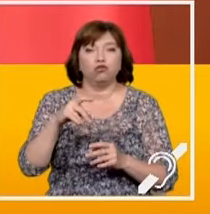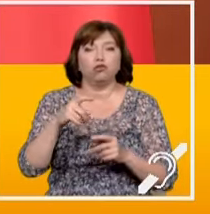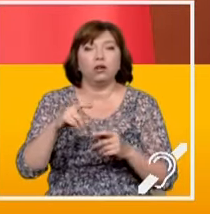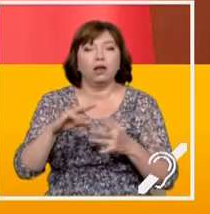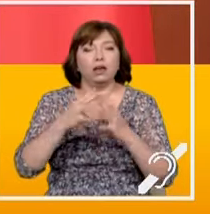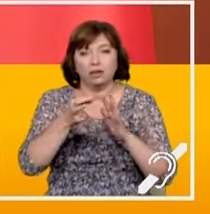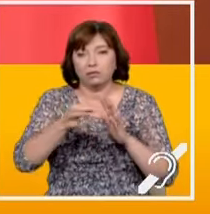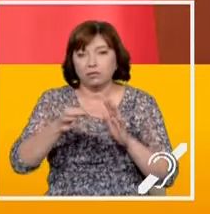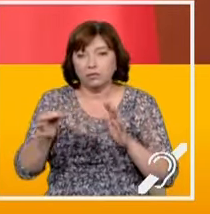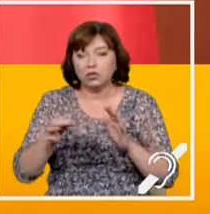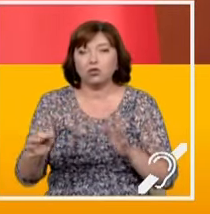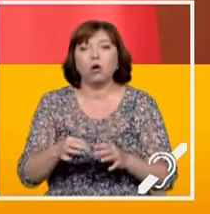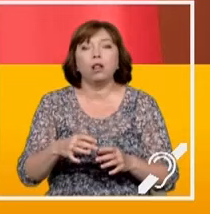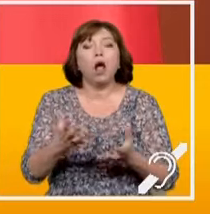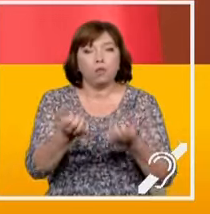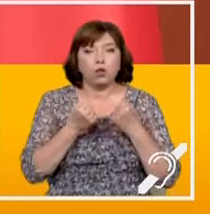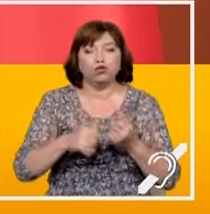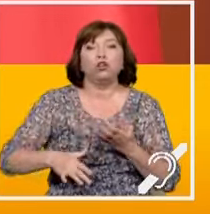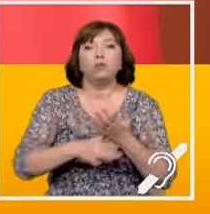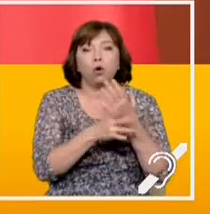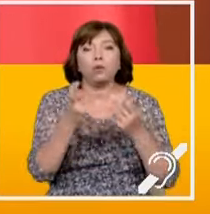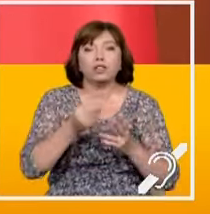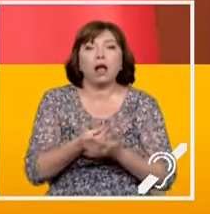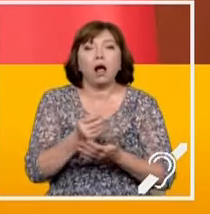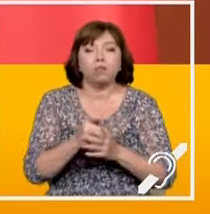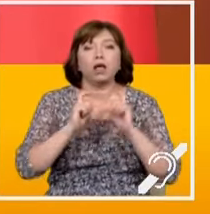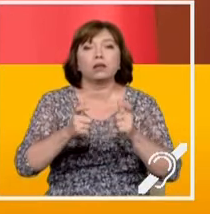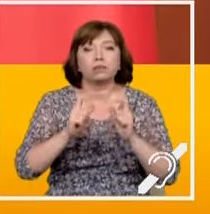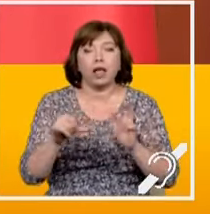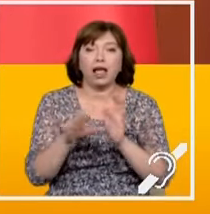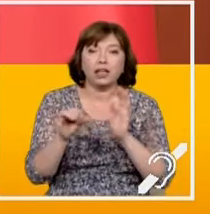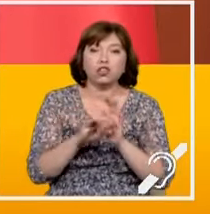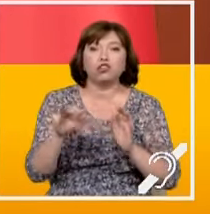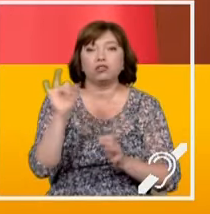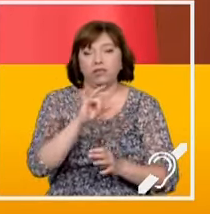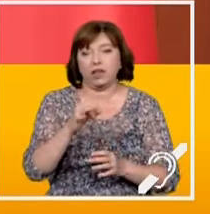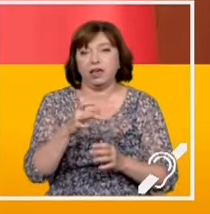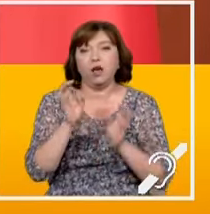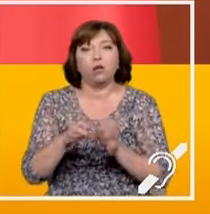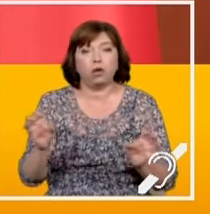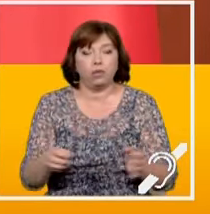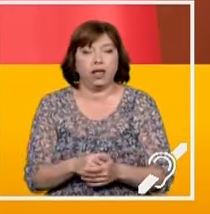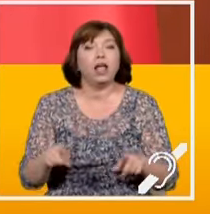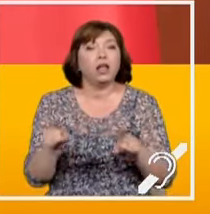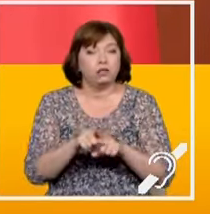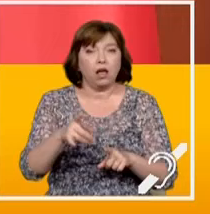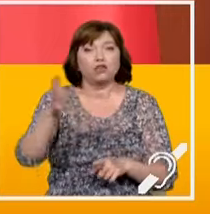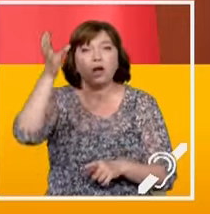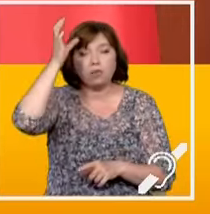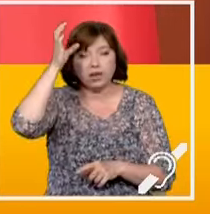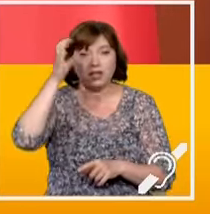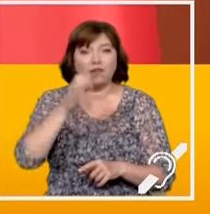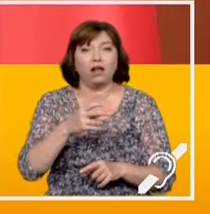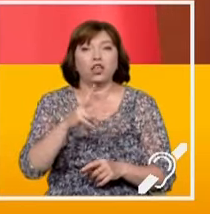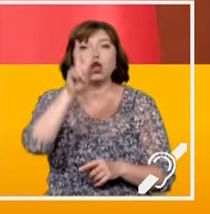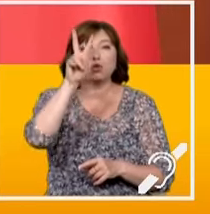beneficiat de subvenții pentru achitarea facturilor la electricitate și căldură. La fel, învățământul dual din